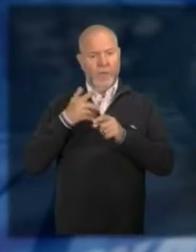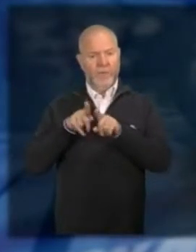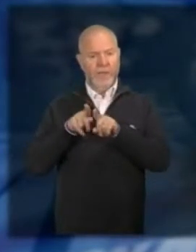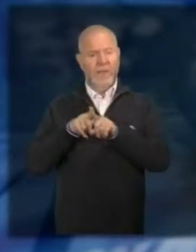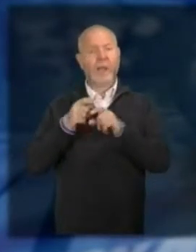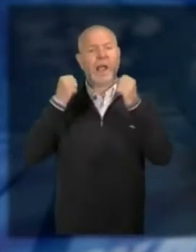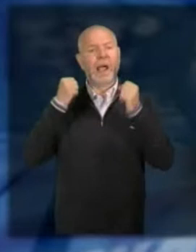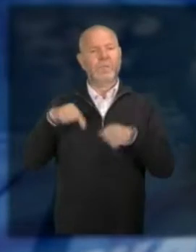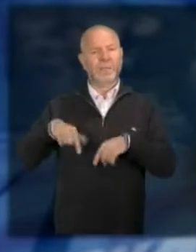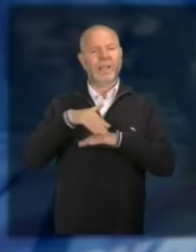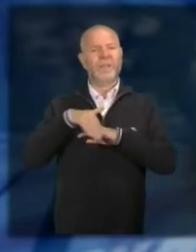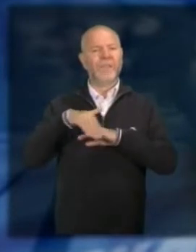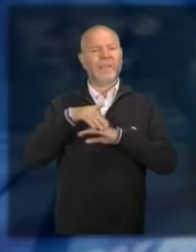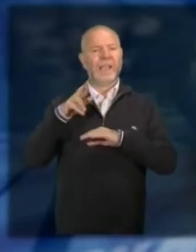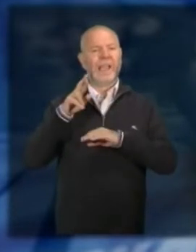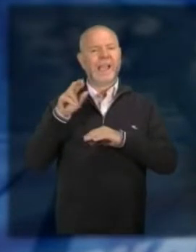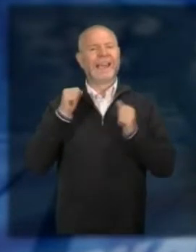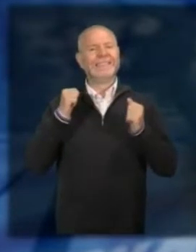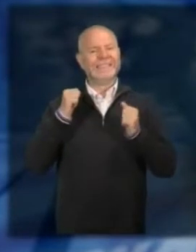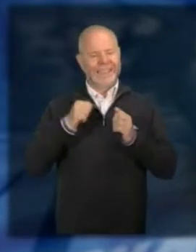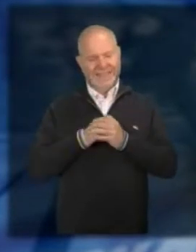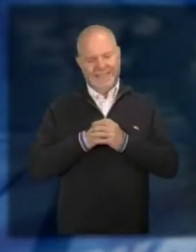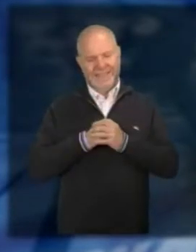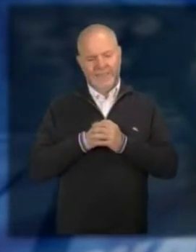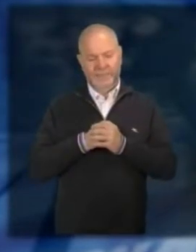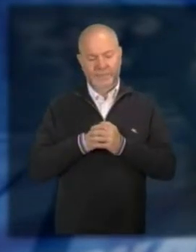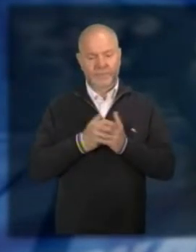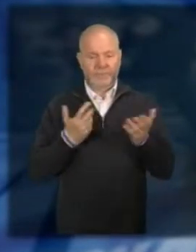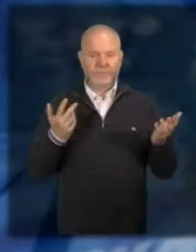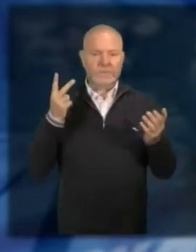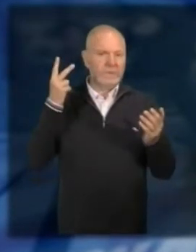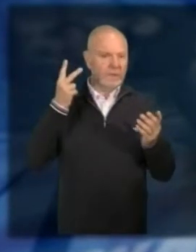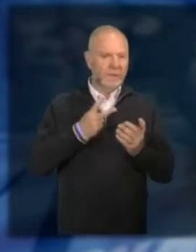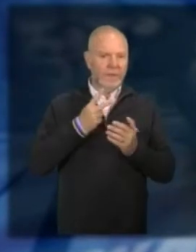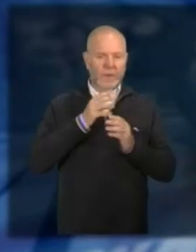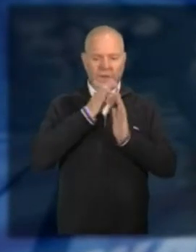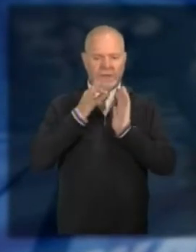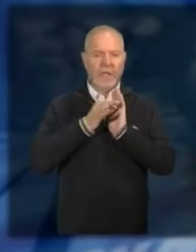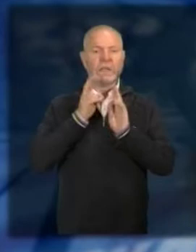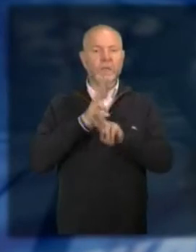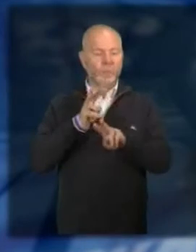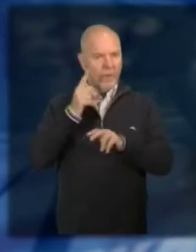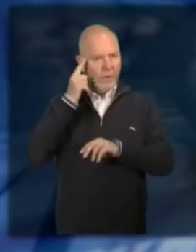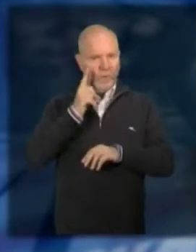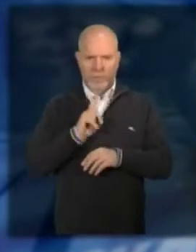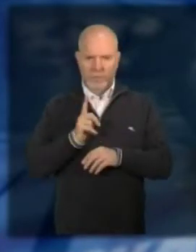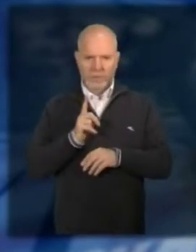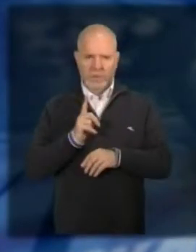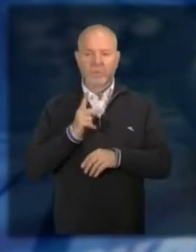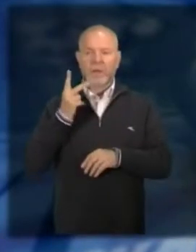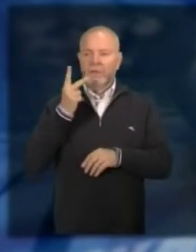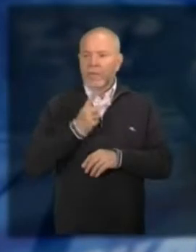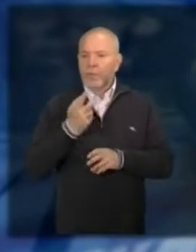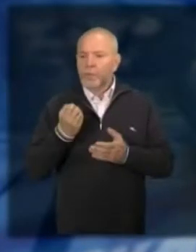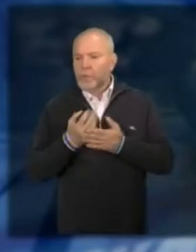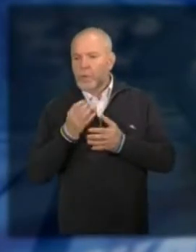della Resistenza a Intra. La salma è ancora a disposizione del magistrato e al momento non è stata fissata la data del funerale. Si esclude che l'accaduto